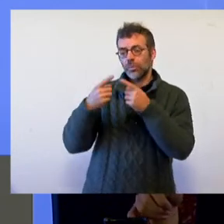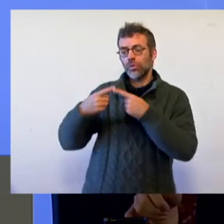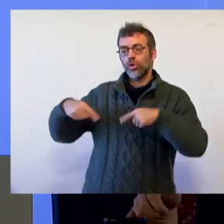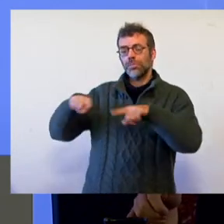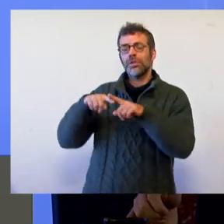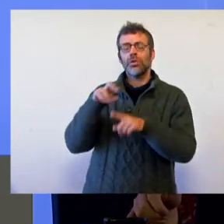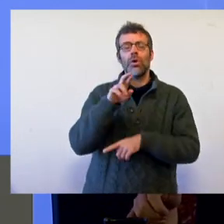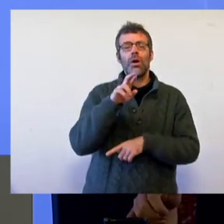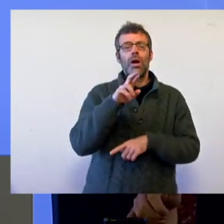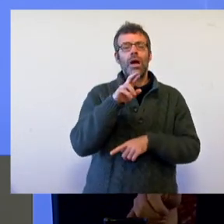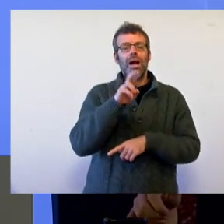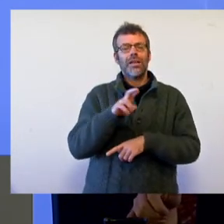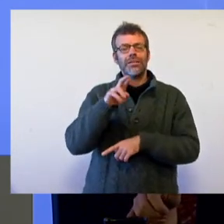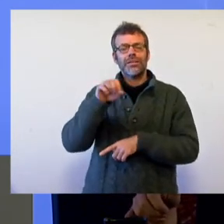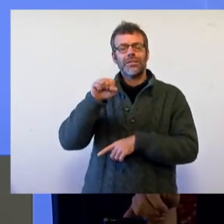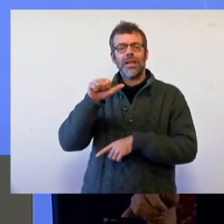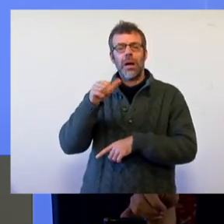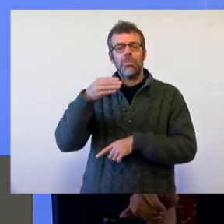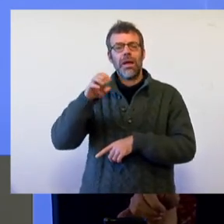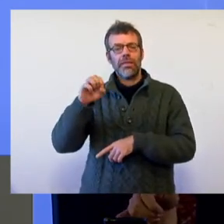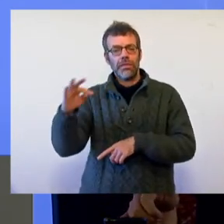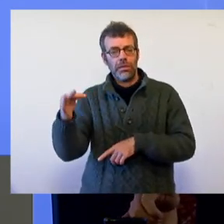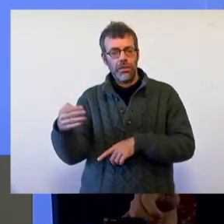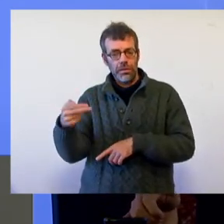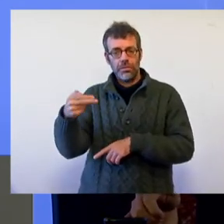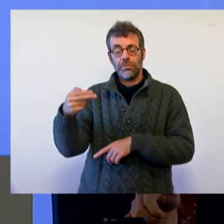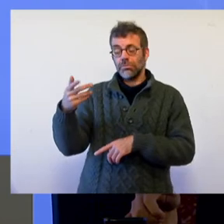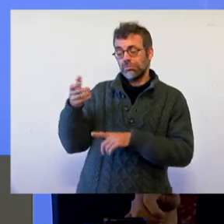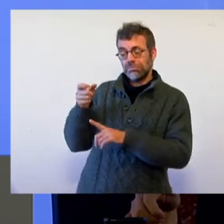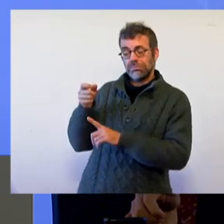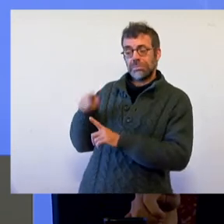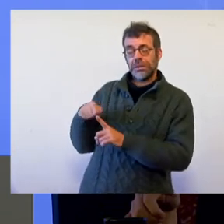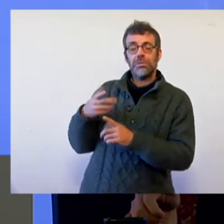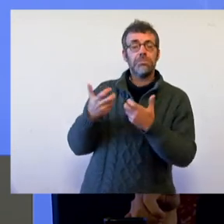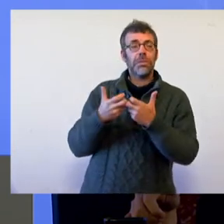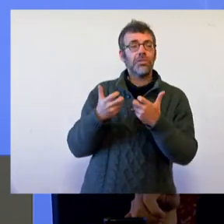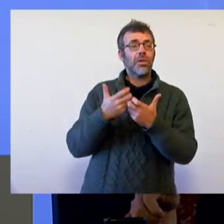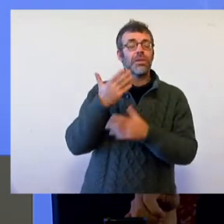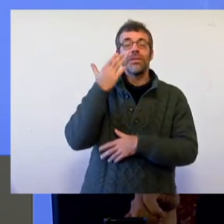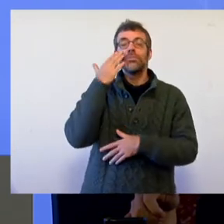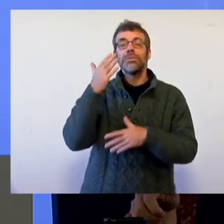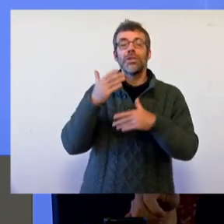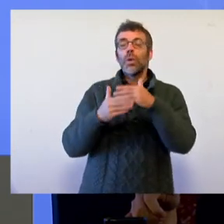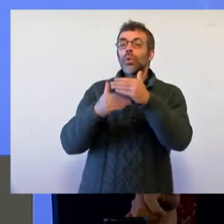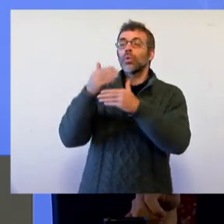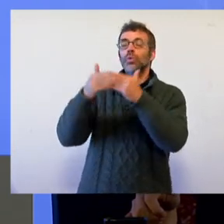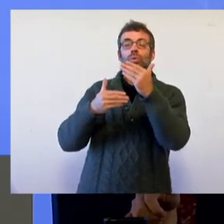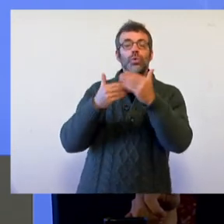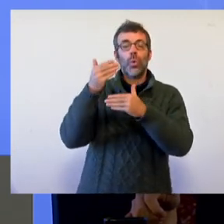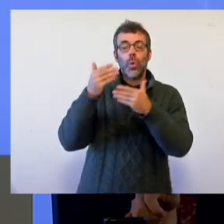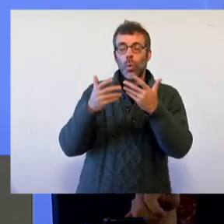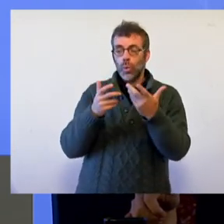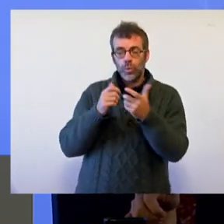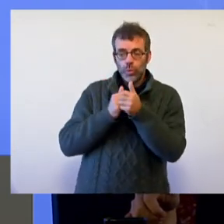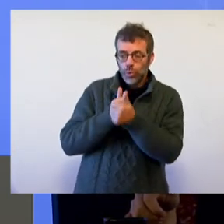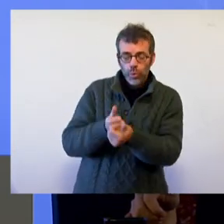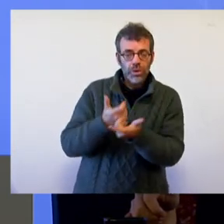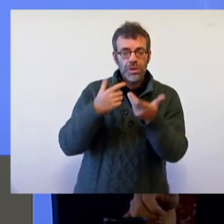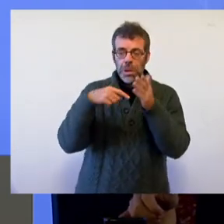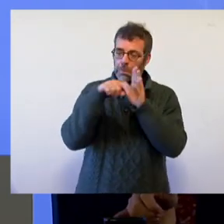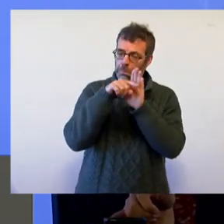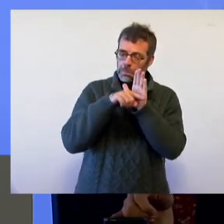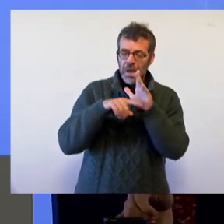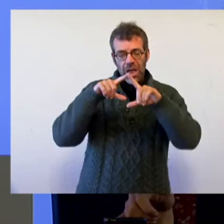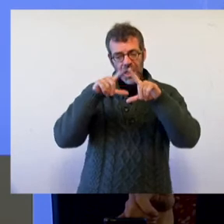Rebsamen, eh bien, quand on construit dans les actes, quand on construit dans le respect d'un certain nombre de principes